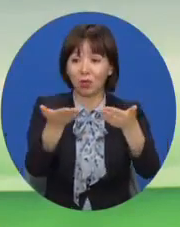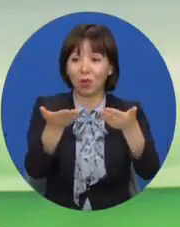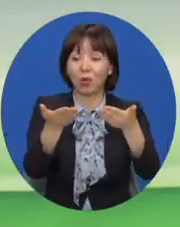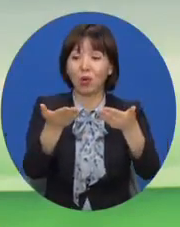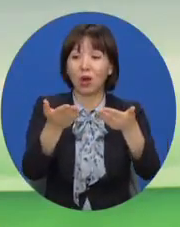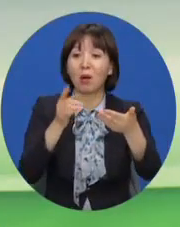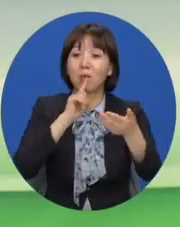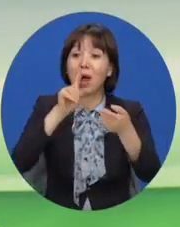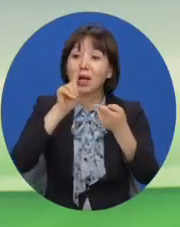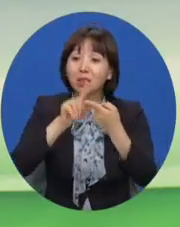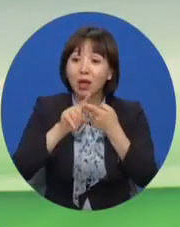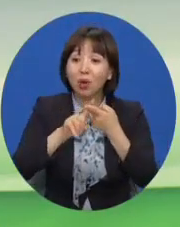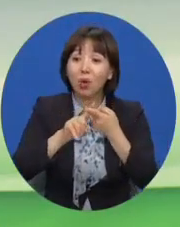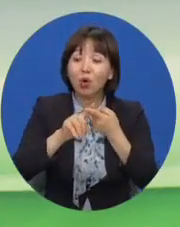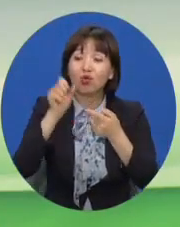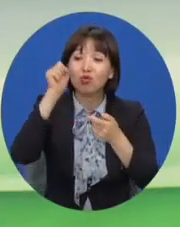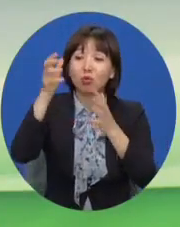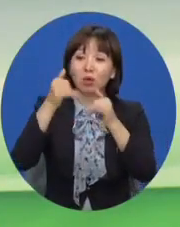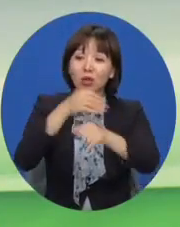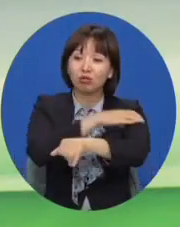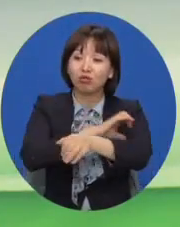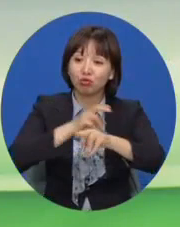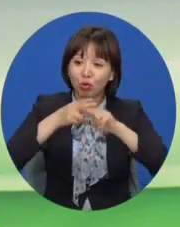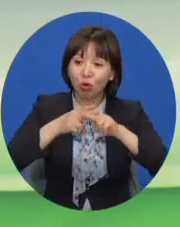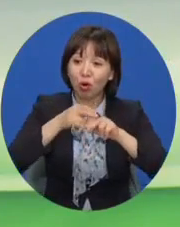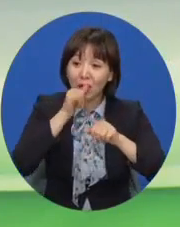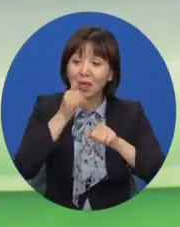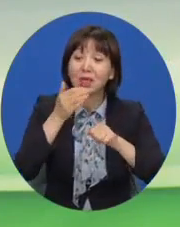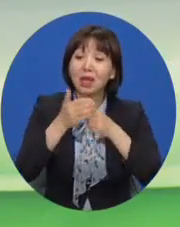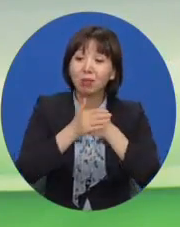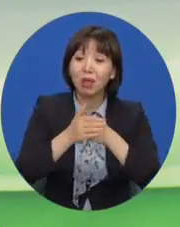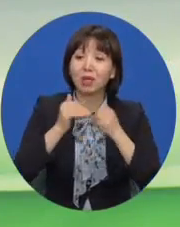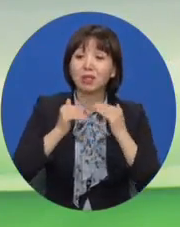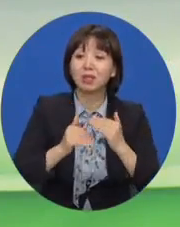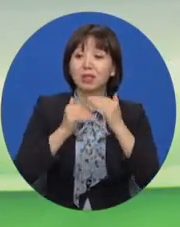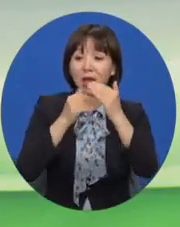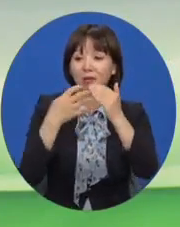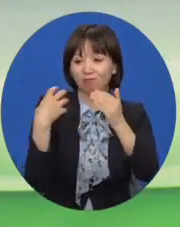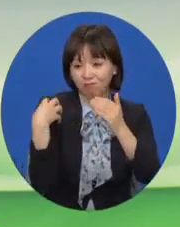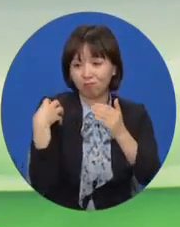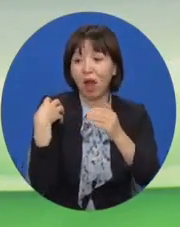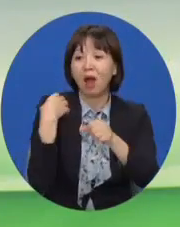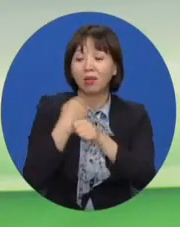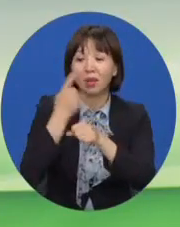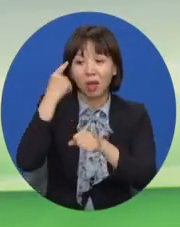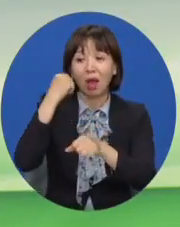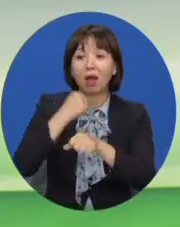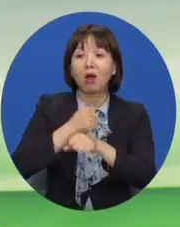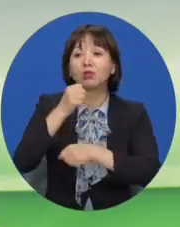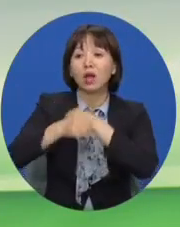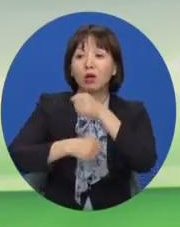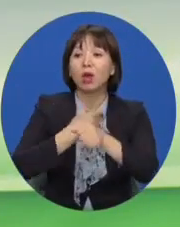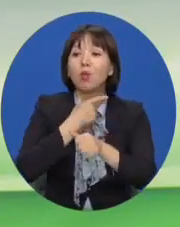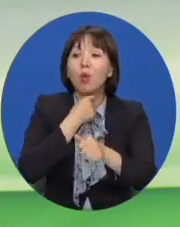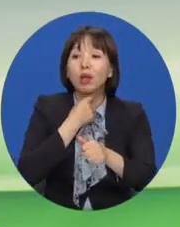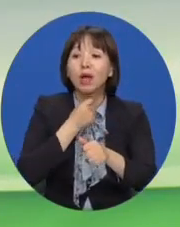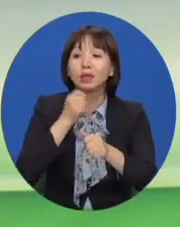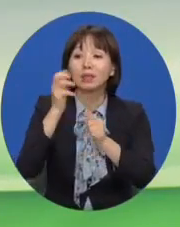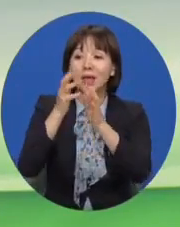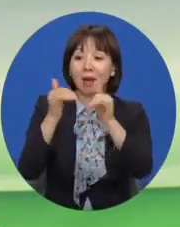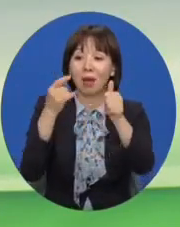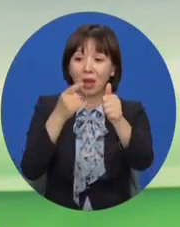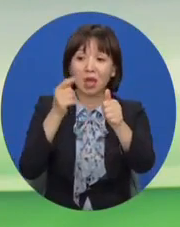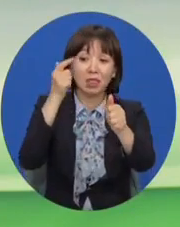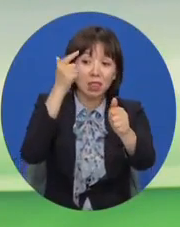그대로 각 후보마다 주도권을 가지고 있기 때문에 진행을 하신다고 생각을 하시면서 자유롭게 원하는 후보에게